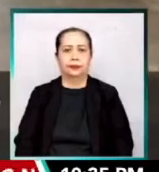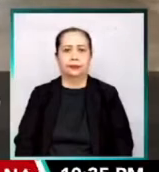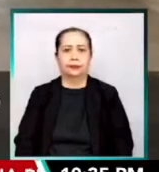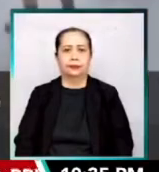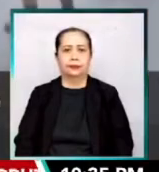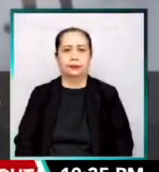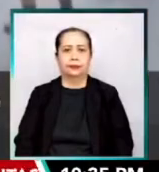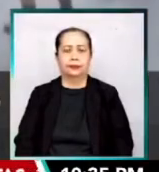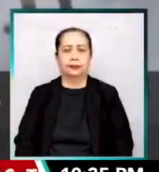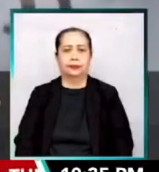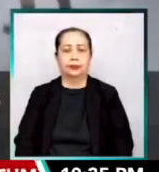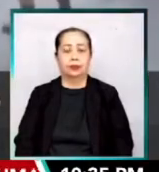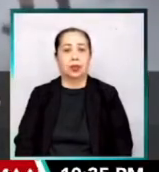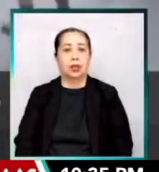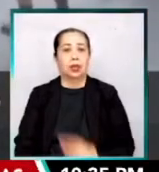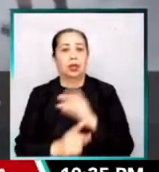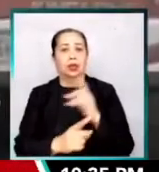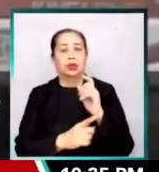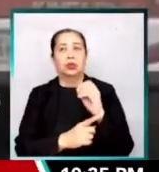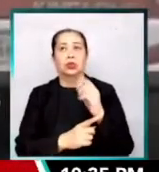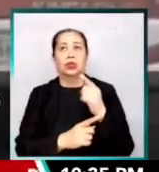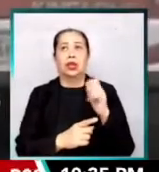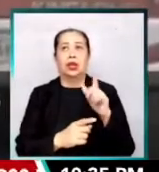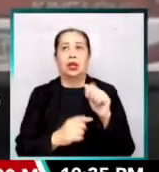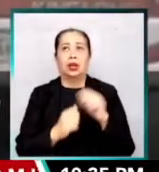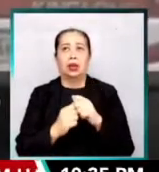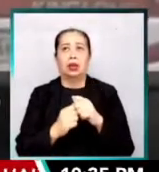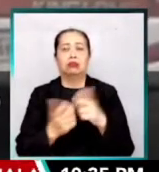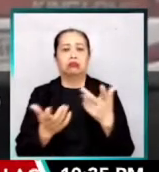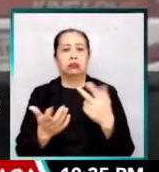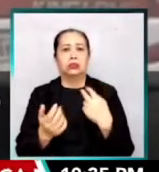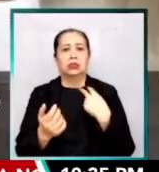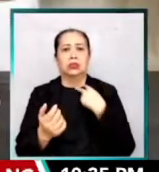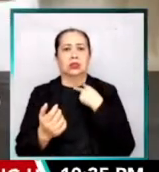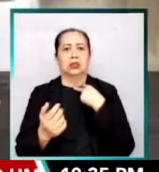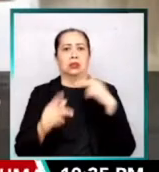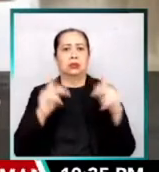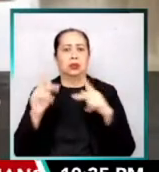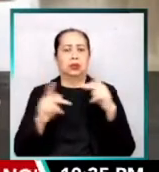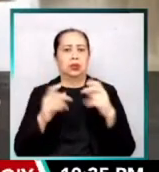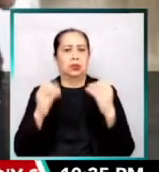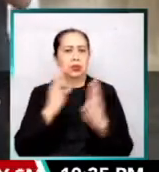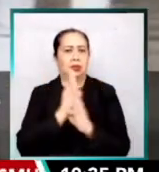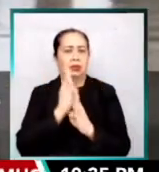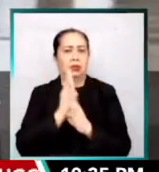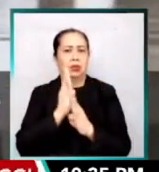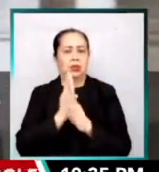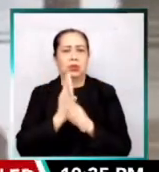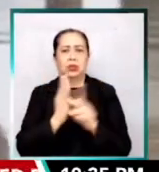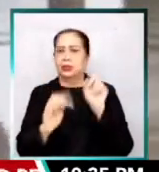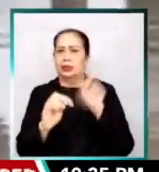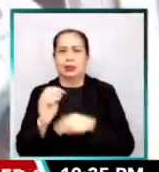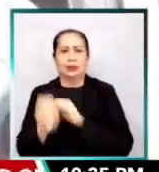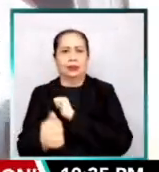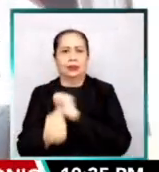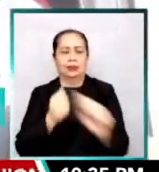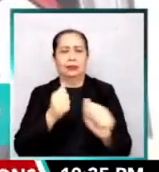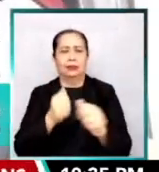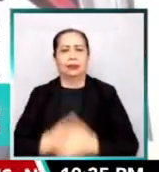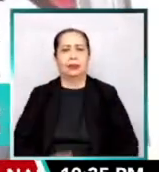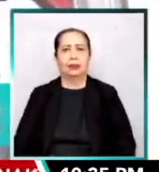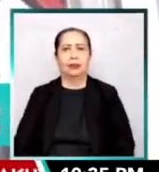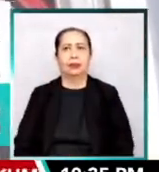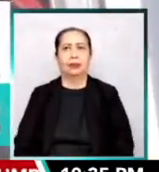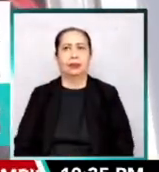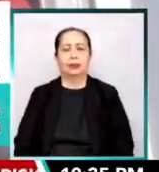Sa bayan ng Tudela, stranded naman ang mga motorista. Maraming bus kasi ang hindi na kayang makatawid. Apo ratio kay